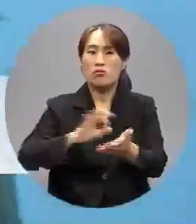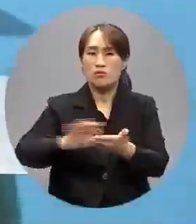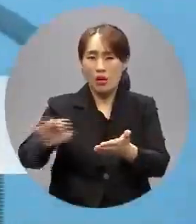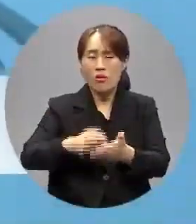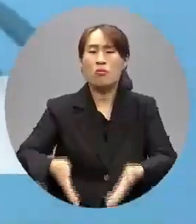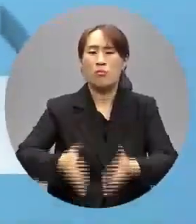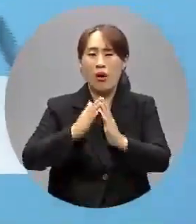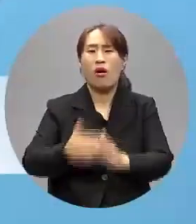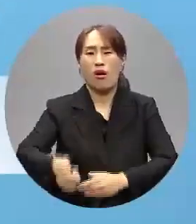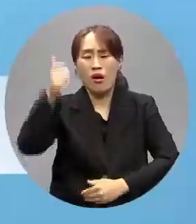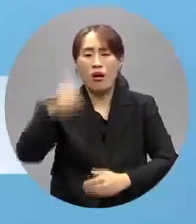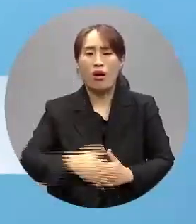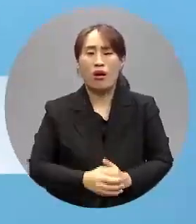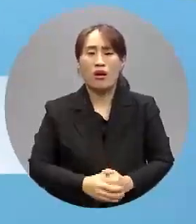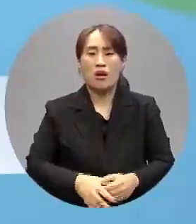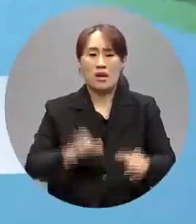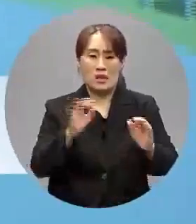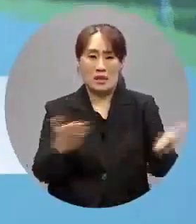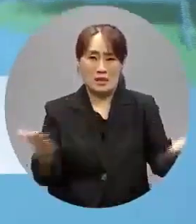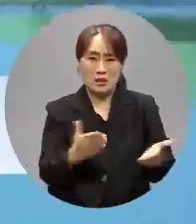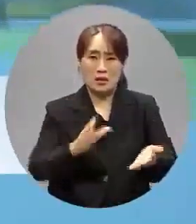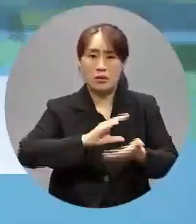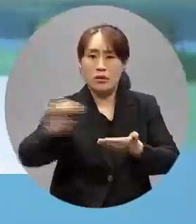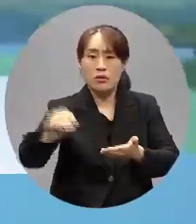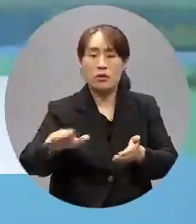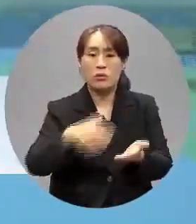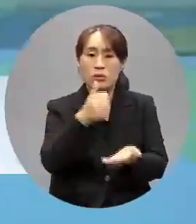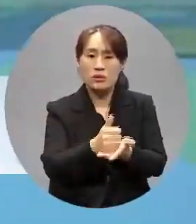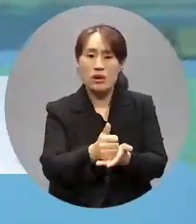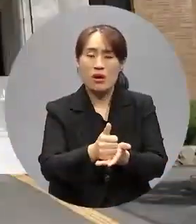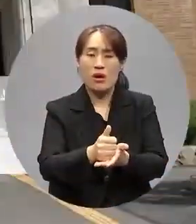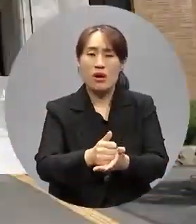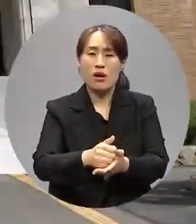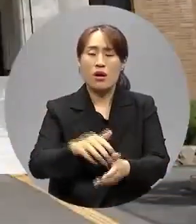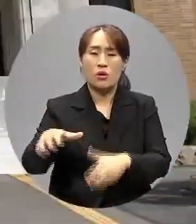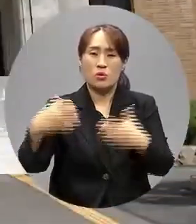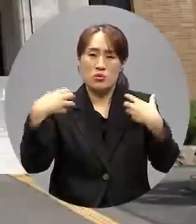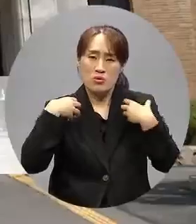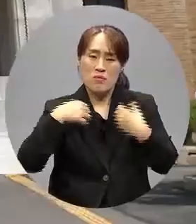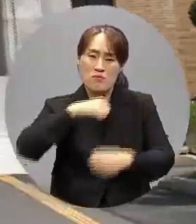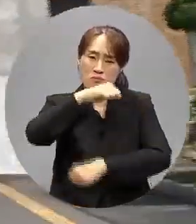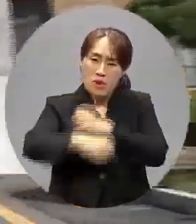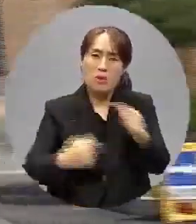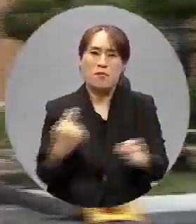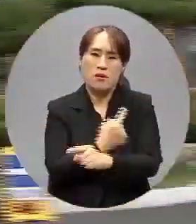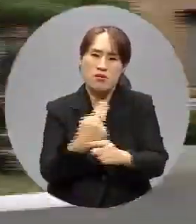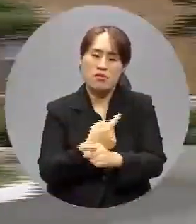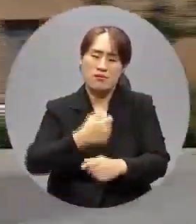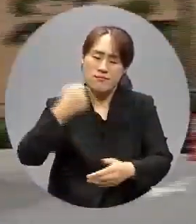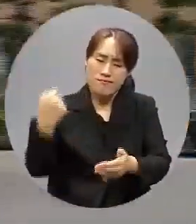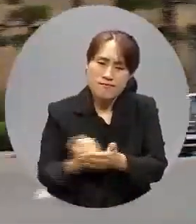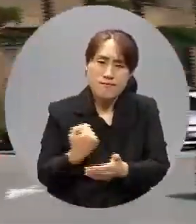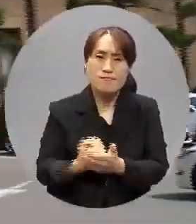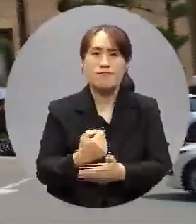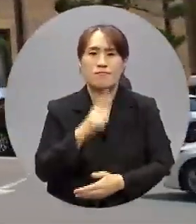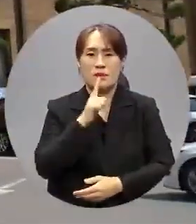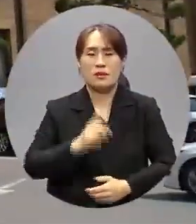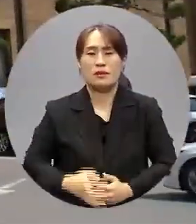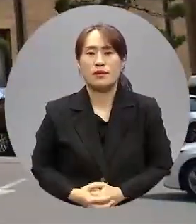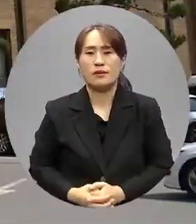조성하라며 잠시 근무하다 떠날 도지사가 도청을 마음대로 하려는 행태에 유감을 표한다고 밝혔습니다.